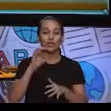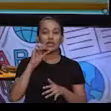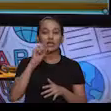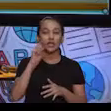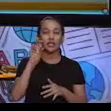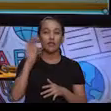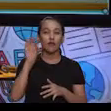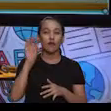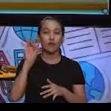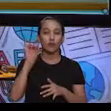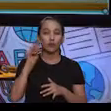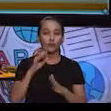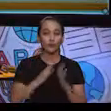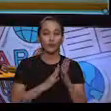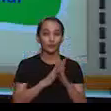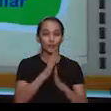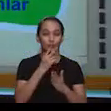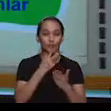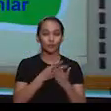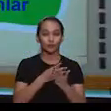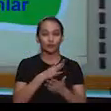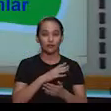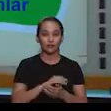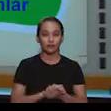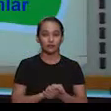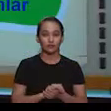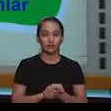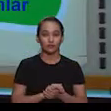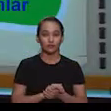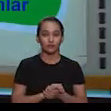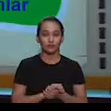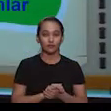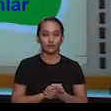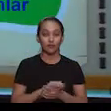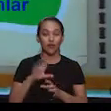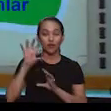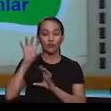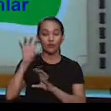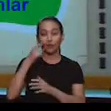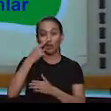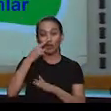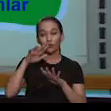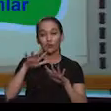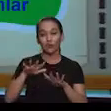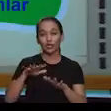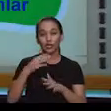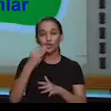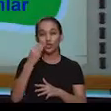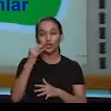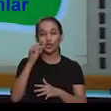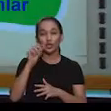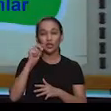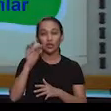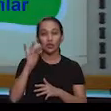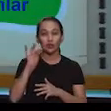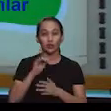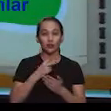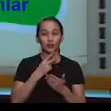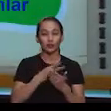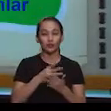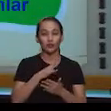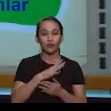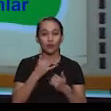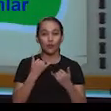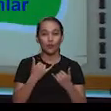esa biz sizlar bilan dashtdagi shirachlarni ko'rib turibmiz. Hozir